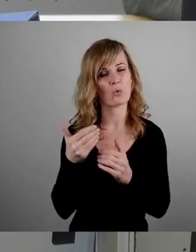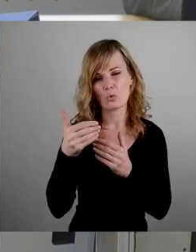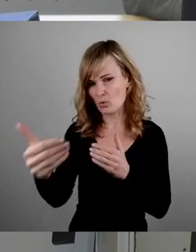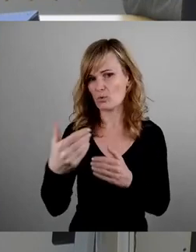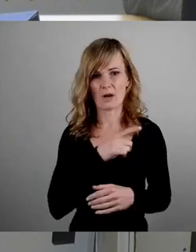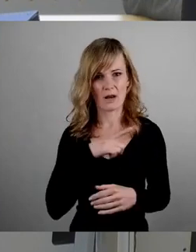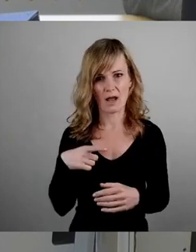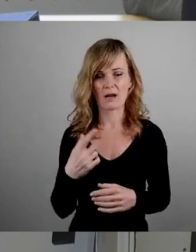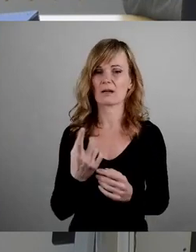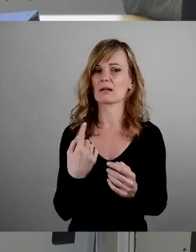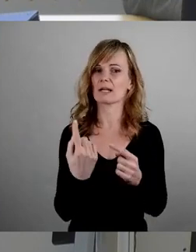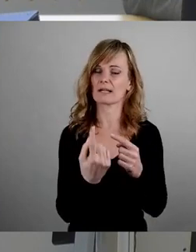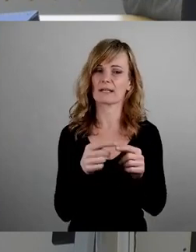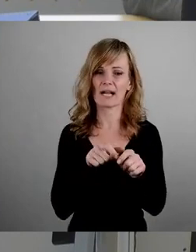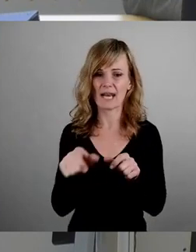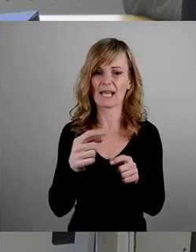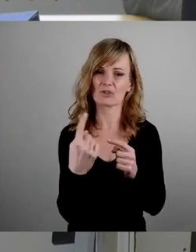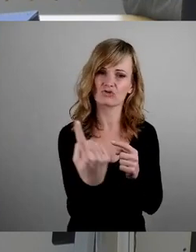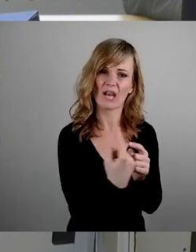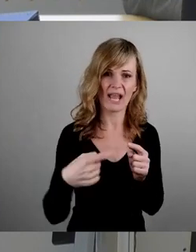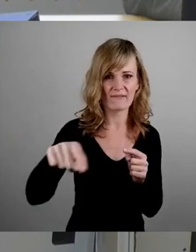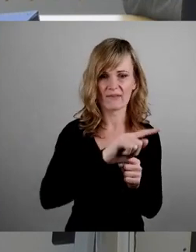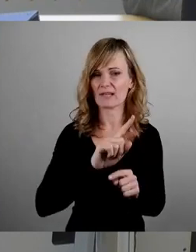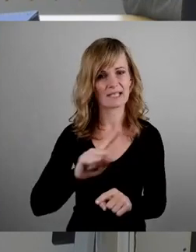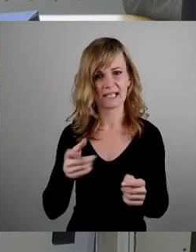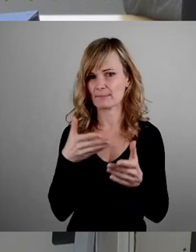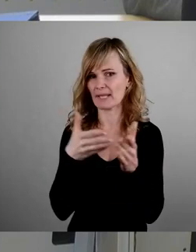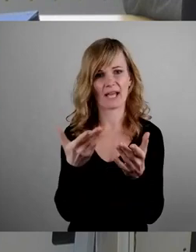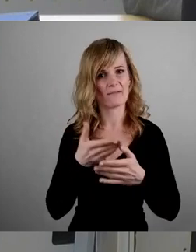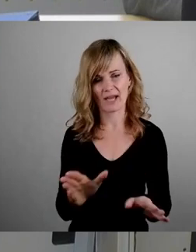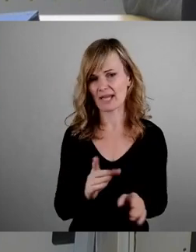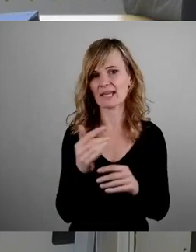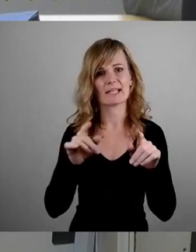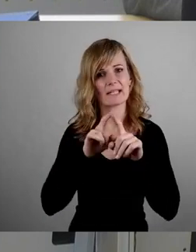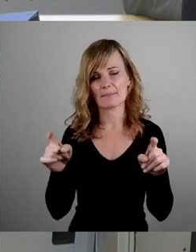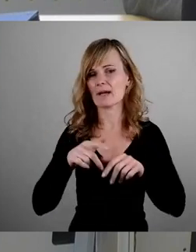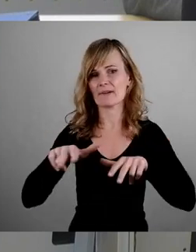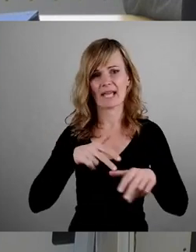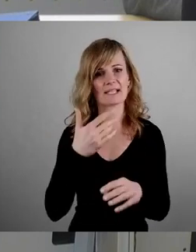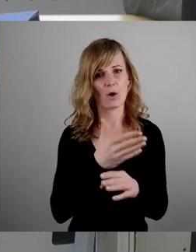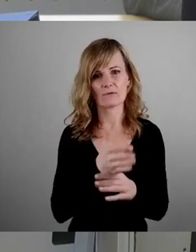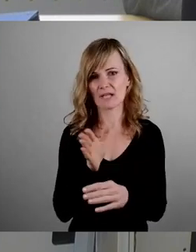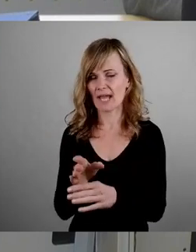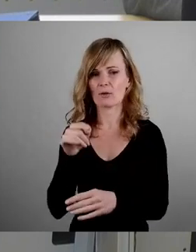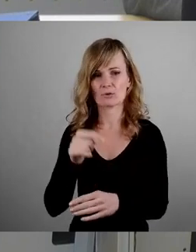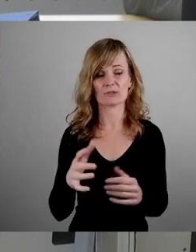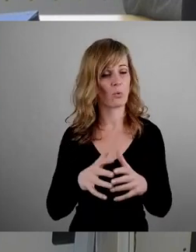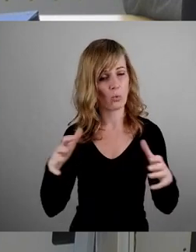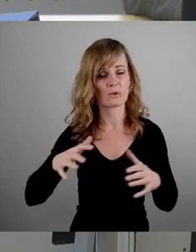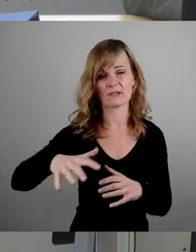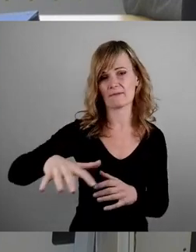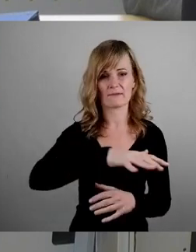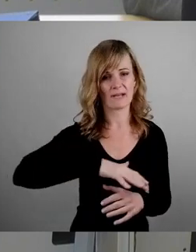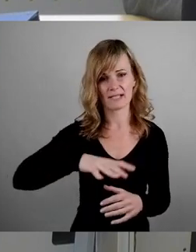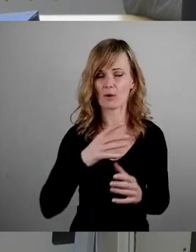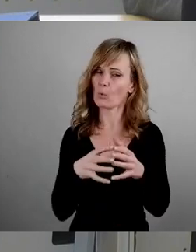die Gleisschleife ist nicht barrierefrei. Das Thema mit der Verkehrsaufteilung auf dieser riesigen Fläche, das ist ein großes